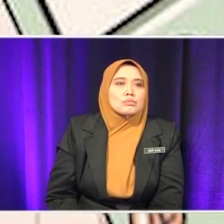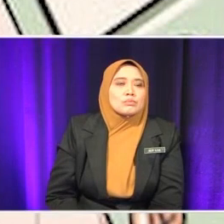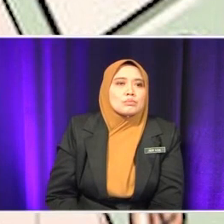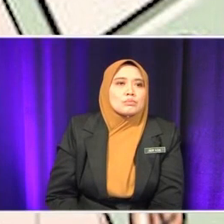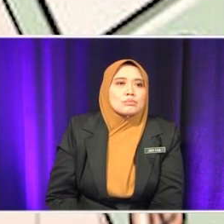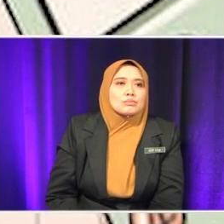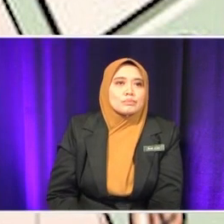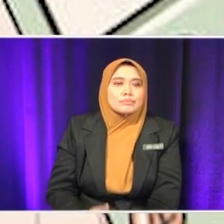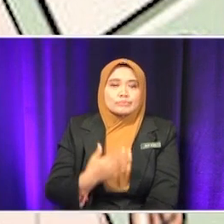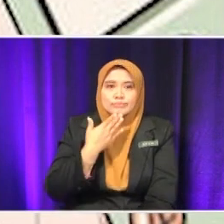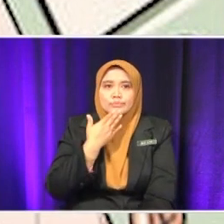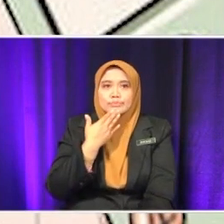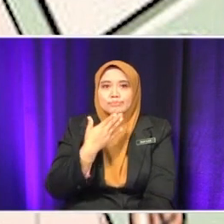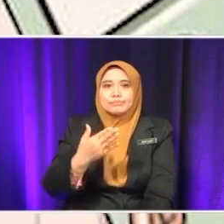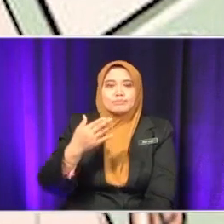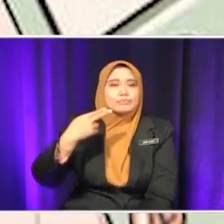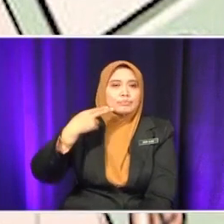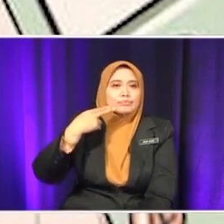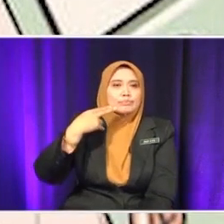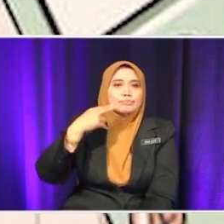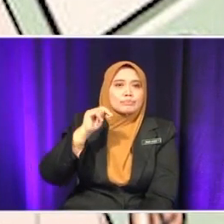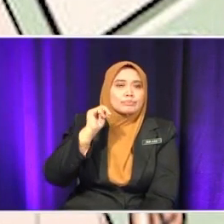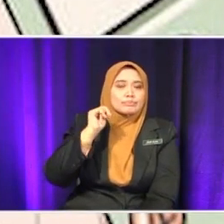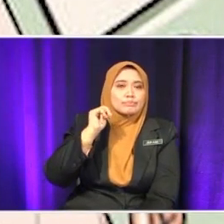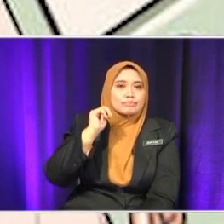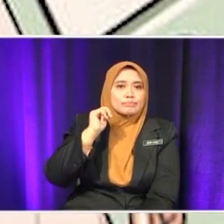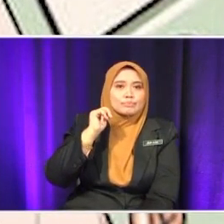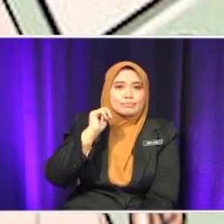Okey, terima kasih Hani. Okay. Natasha.